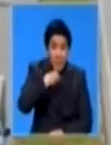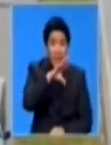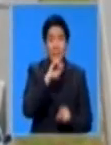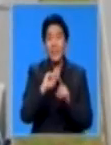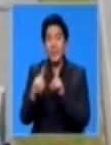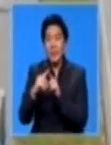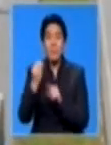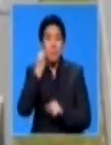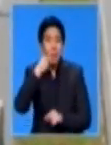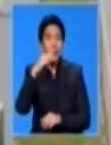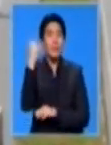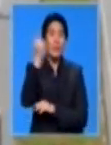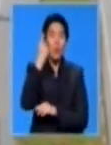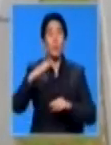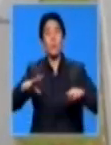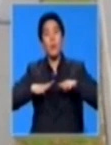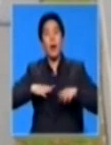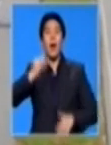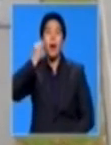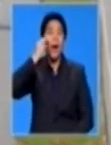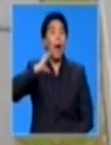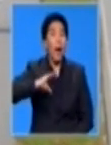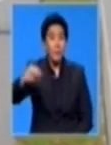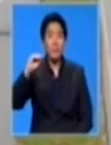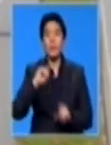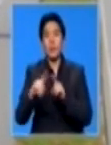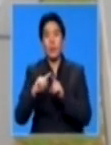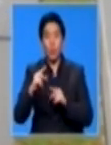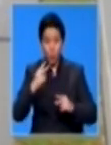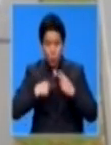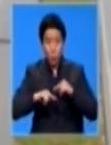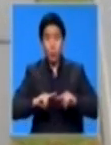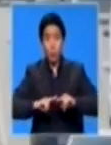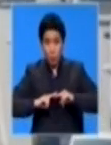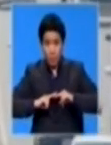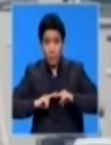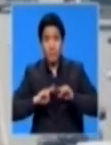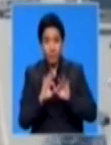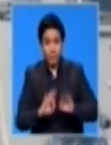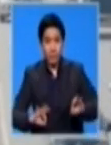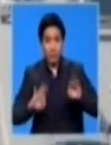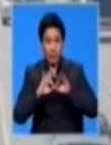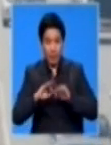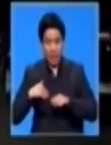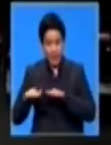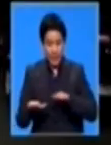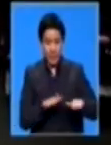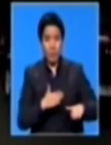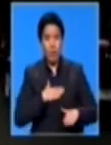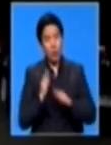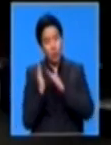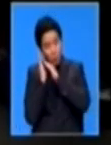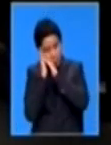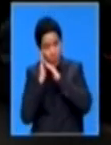นเพื่อไปท่องเที่ยวพักผ่อนกลับภูมิลำเนานั้นขอให้ดูแลตัวเองนะครับในระดับแรกการเตรียมร่างกายให้พร้อมพักผ่อนให้เพียงพอ